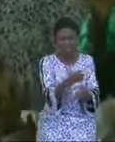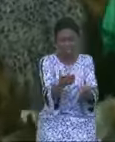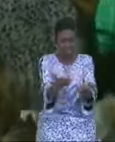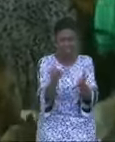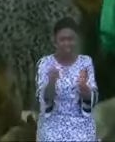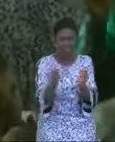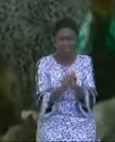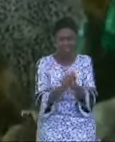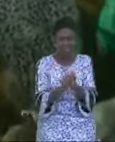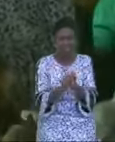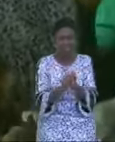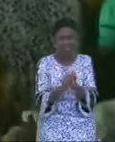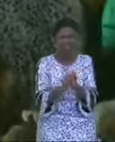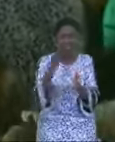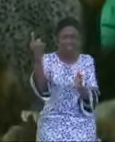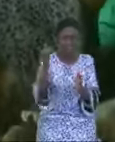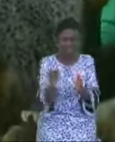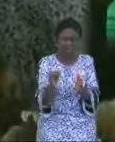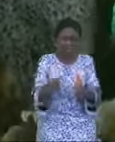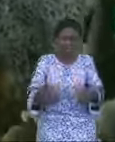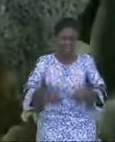éternelle dans leur vie